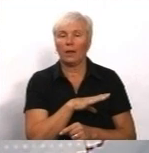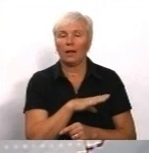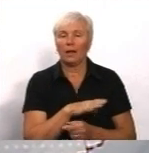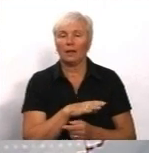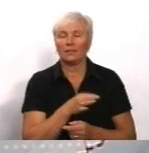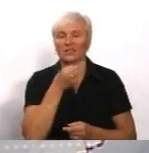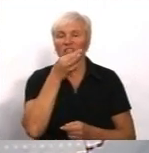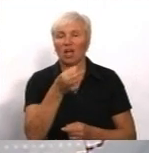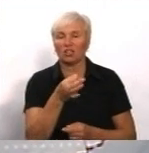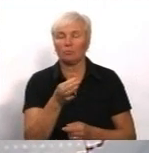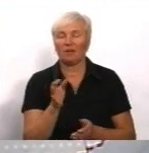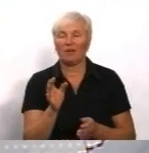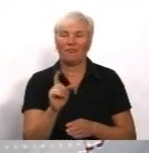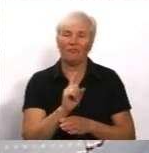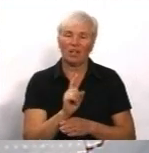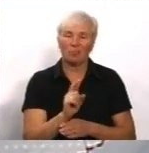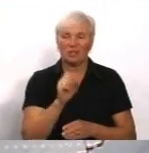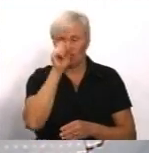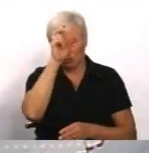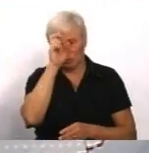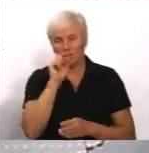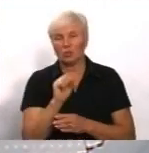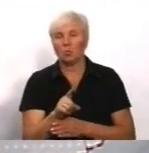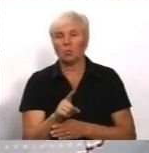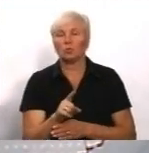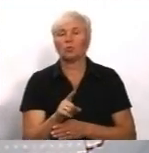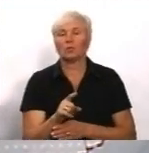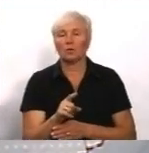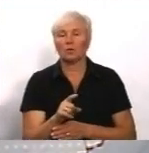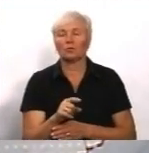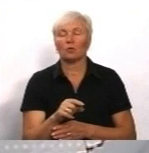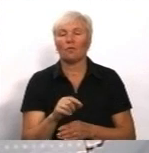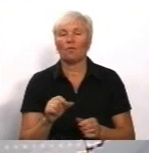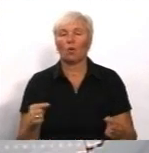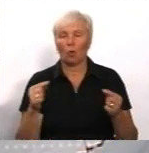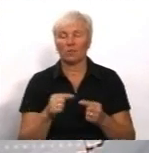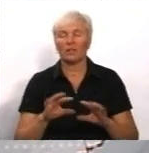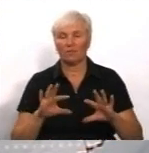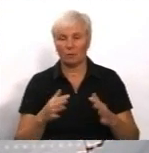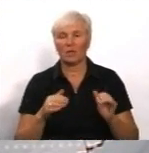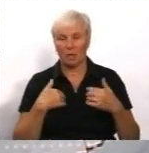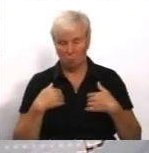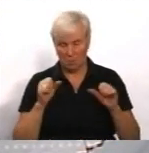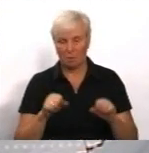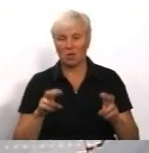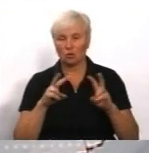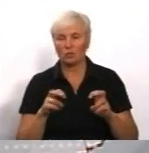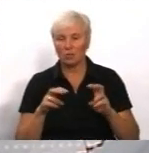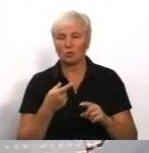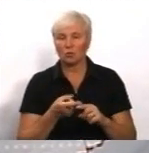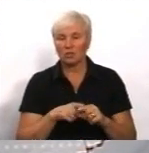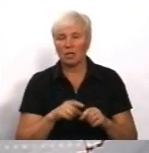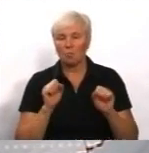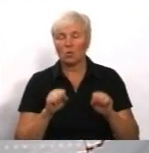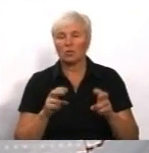скажімо, в рамках державного замовлення, то у конкретному випадку я міг би розглянути, але це можу розглянути тільки